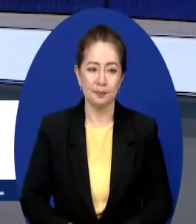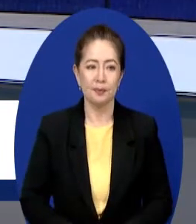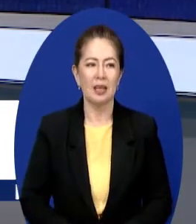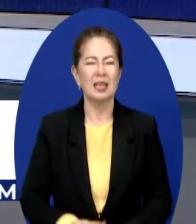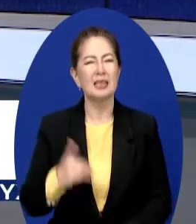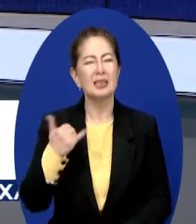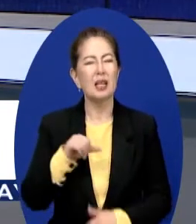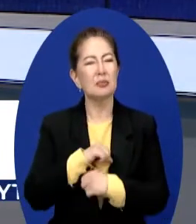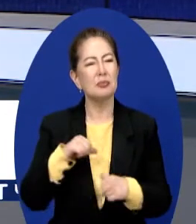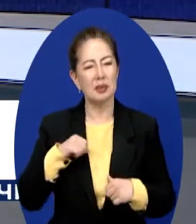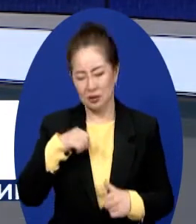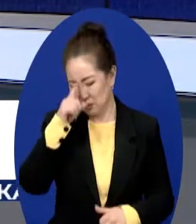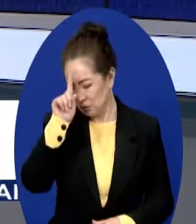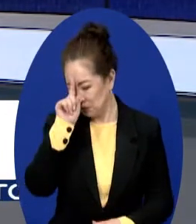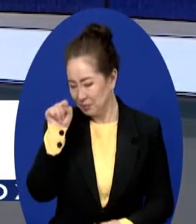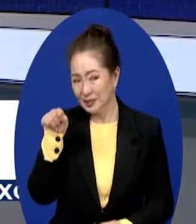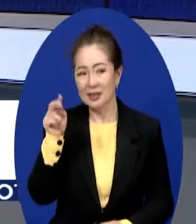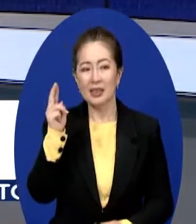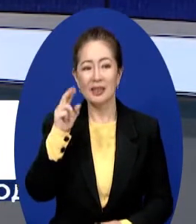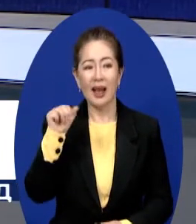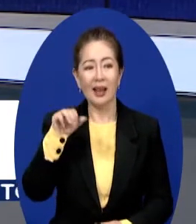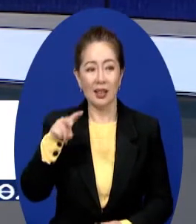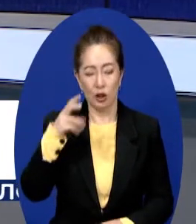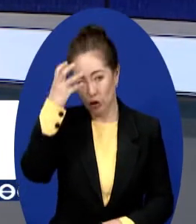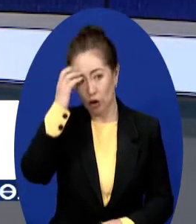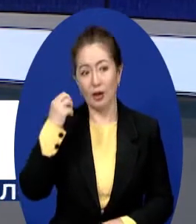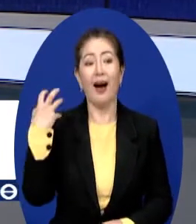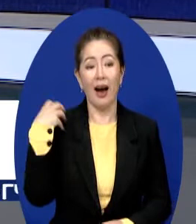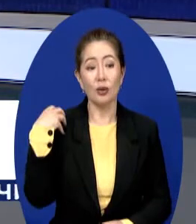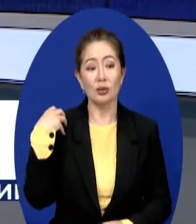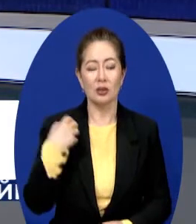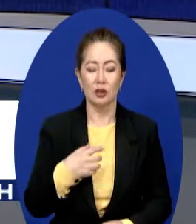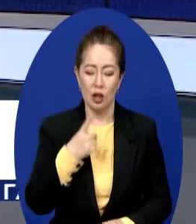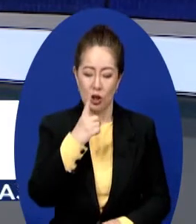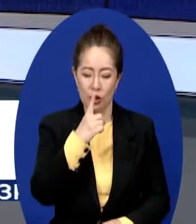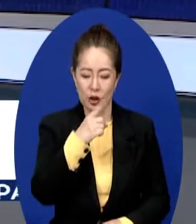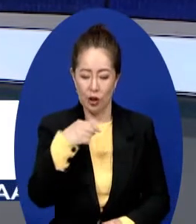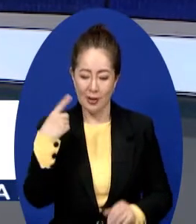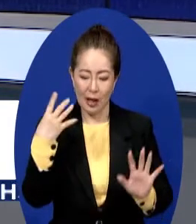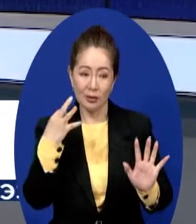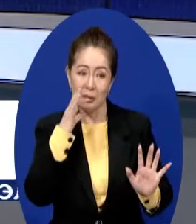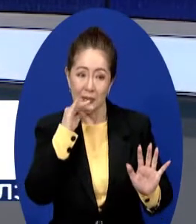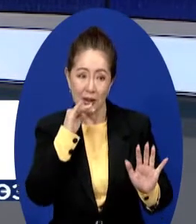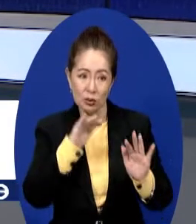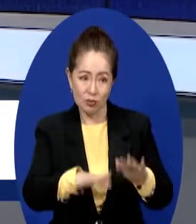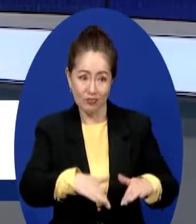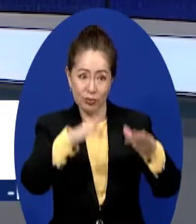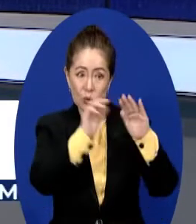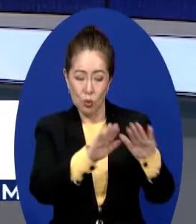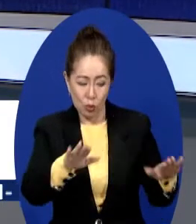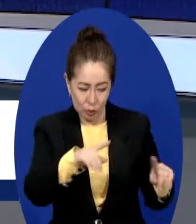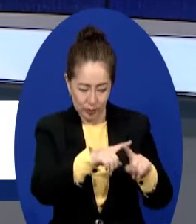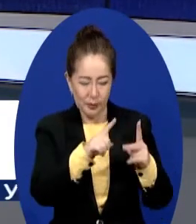Зарим иргэдийн эрүүл мэндийн даатгалыг төр хариуцдаг. За тухайлах юм бол 18 хүртэлх насны хүүхдээ, за мөн хүүхдээ харж байгаа